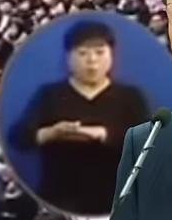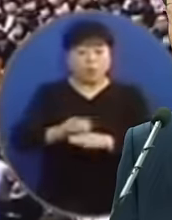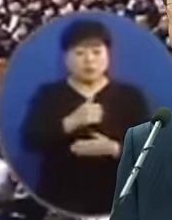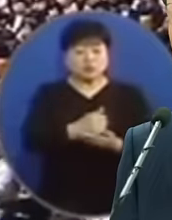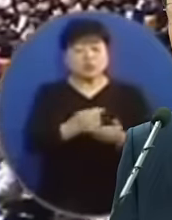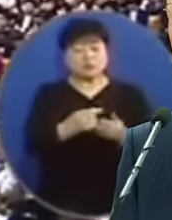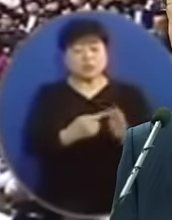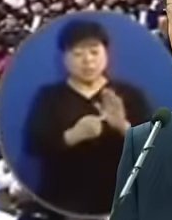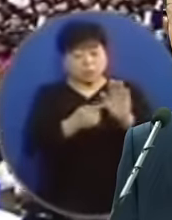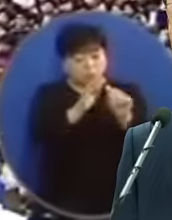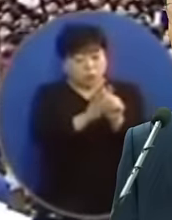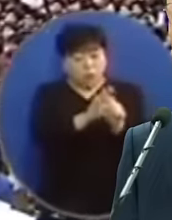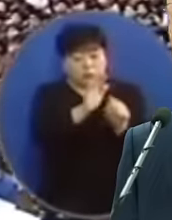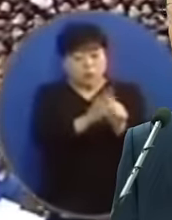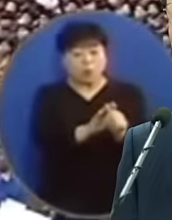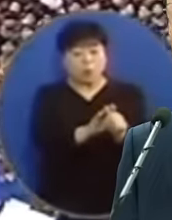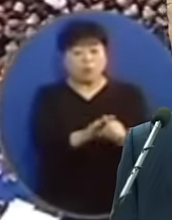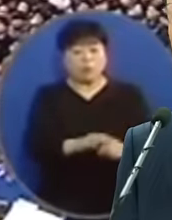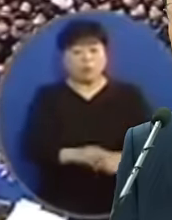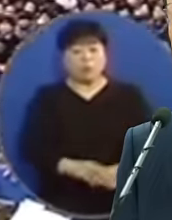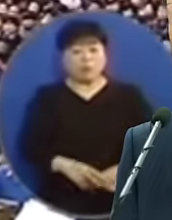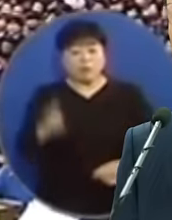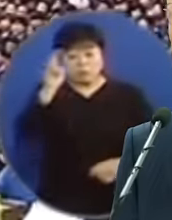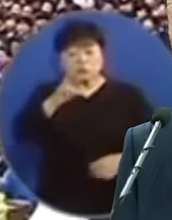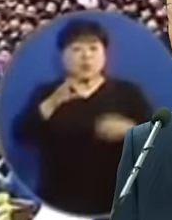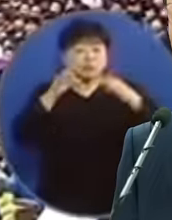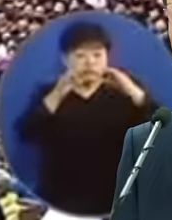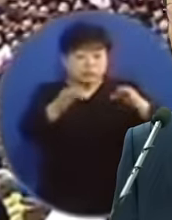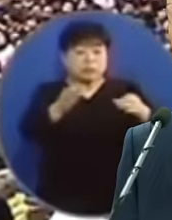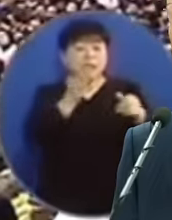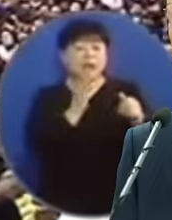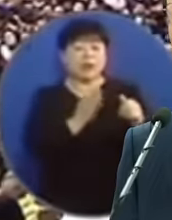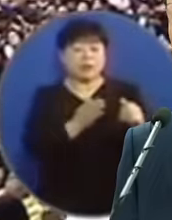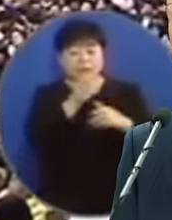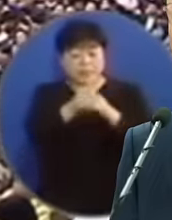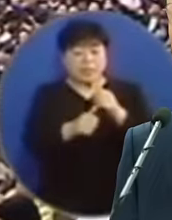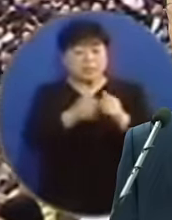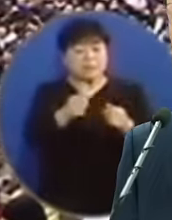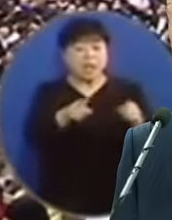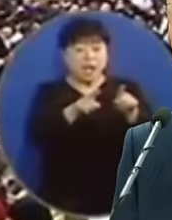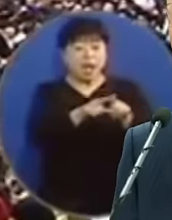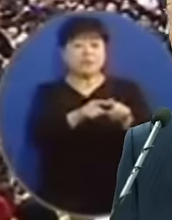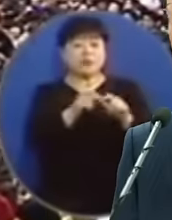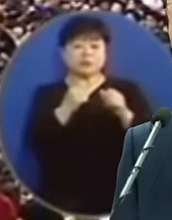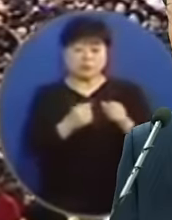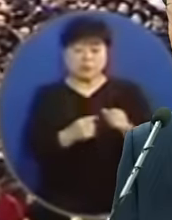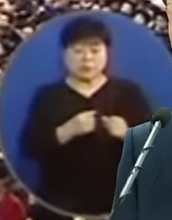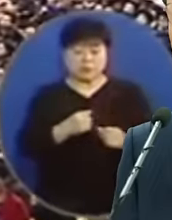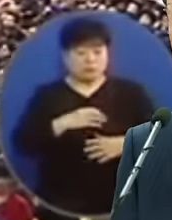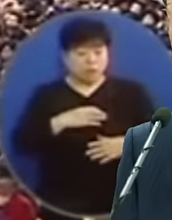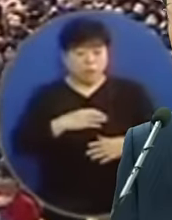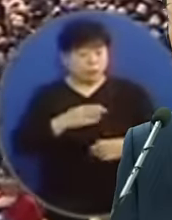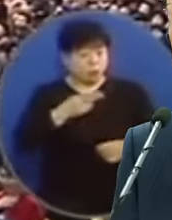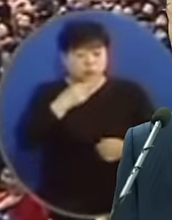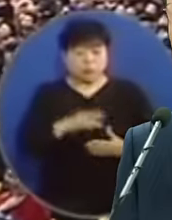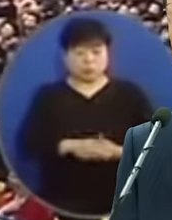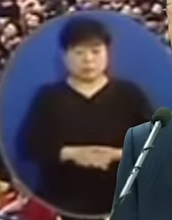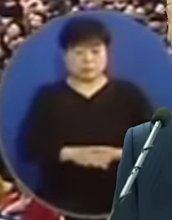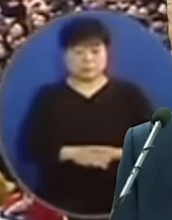나타나 도우심으로 말미암아 내가 여전히 찬송하리로다. 하나님이 같이 계시는데 불안이 있을 수가